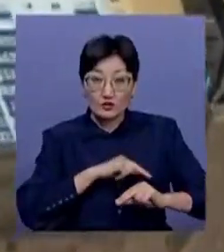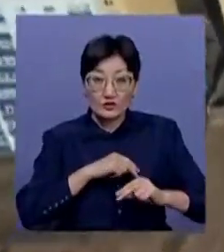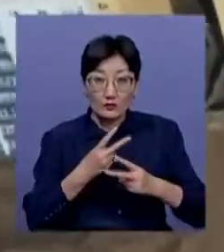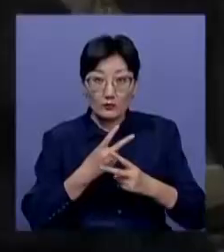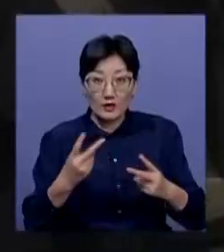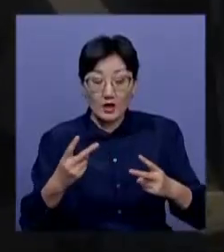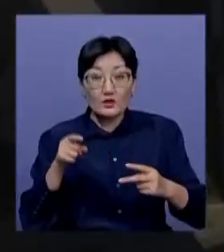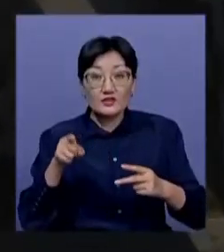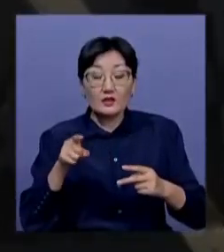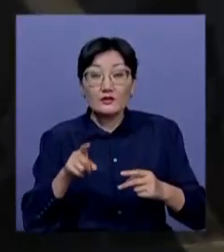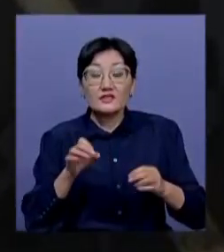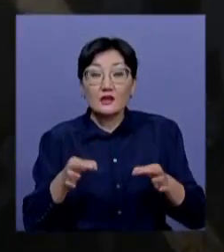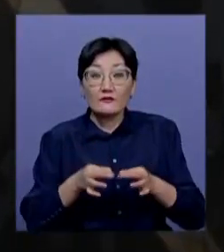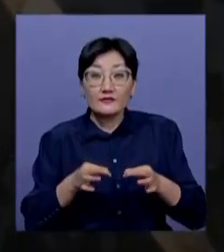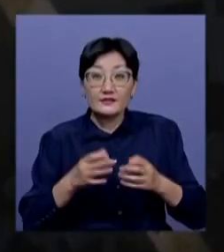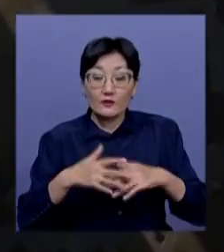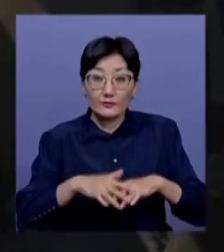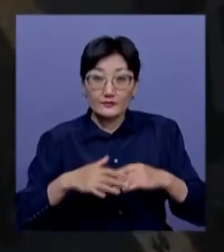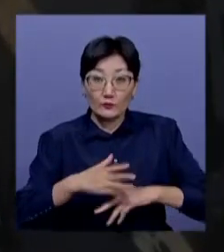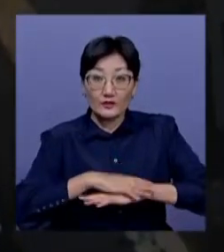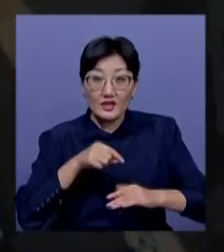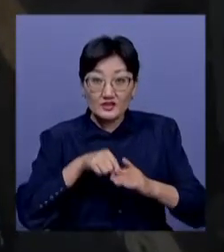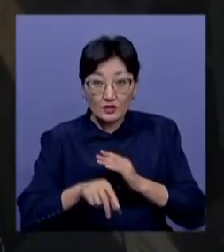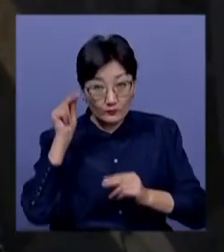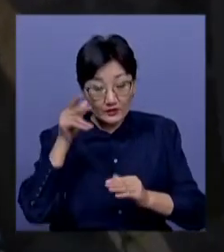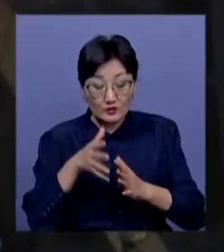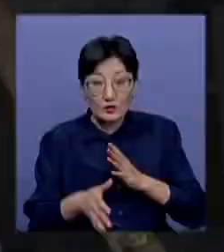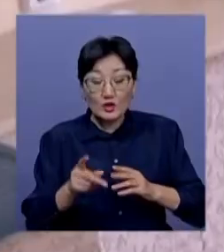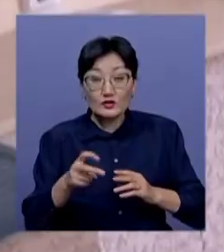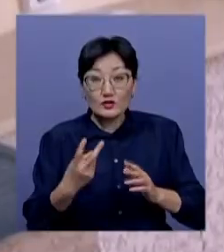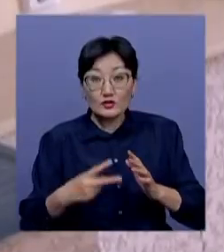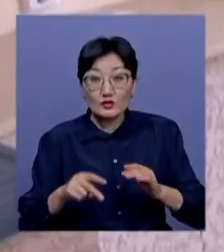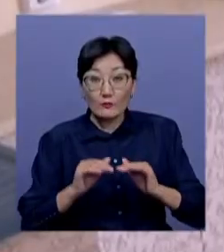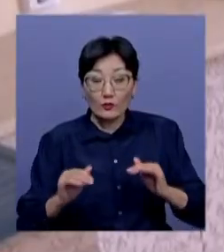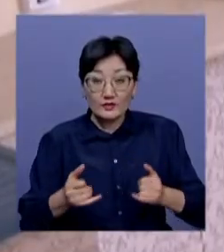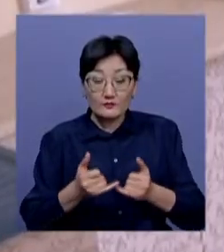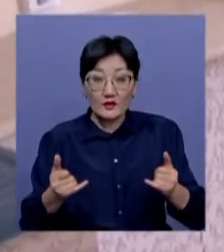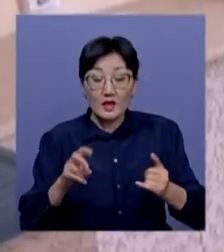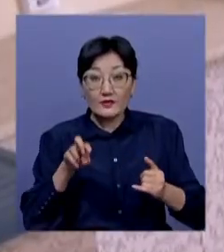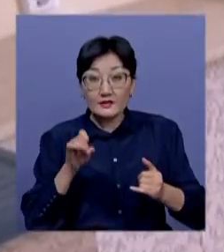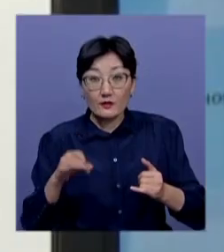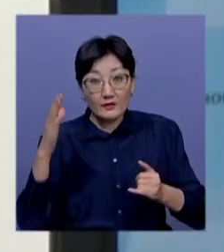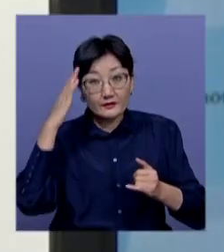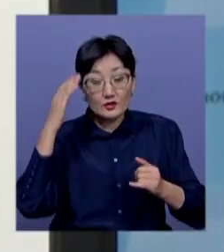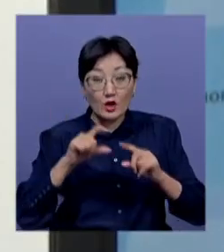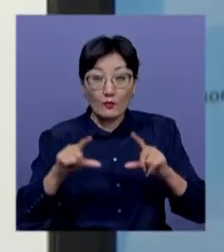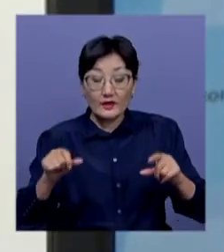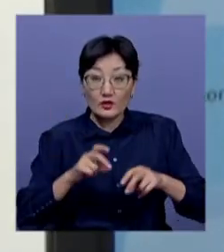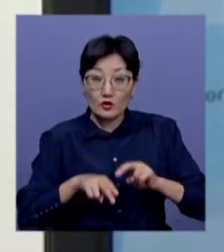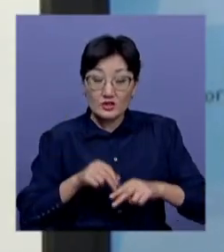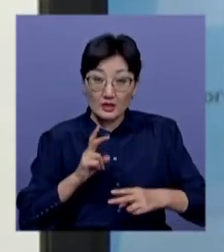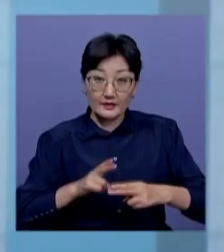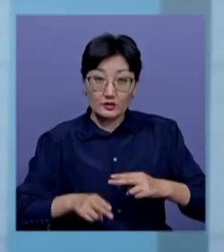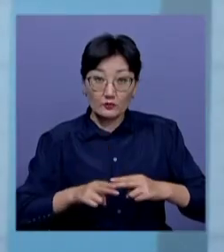танысты. Онда физика-математика пәндерін тереңдетіп оқитын 720 оқушыға арналған Назарбаев зияткерлік мектебінің құрылысы